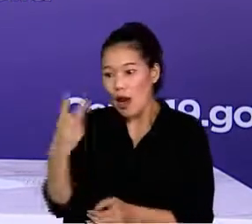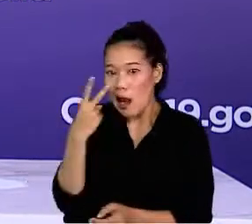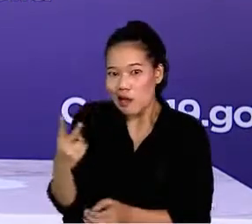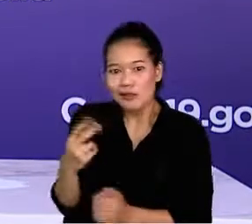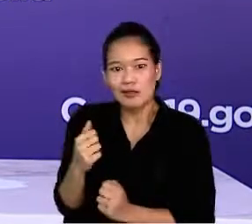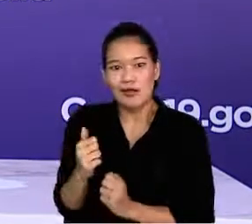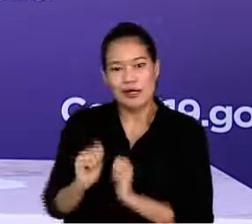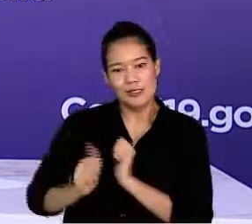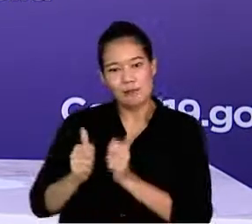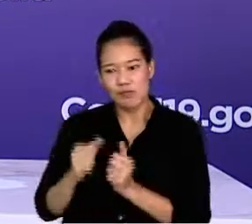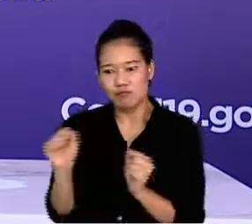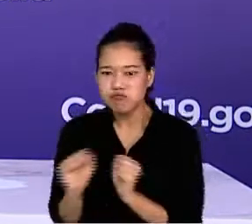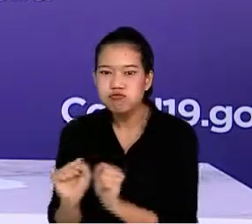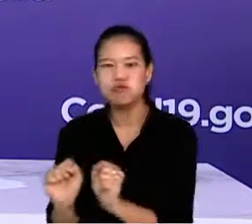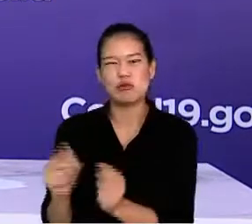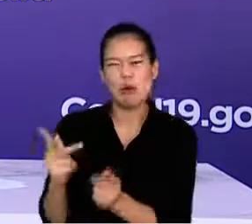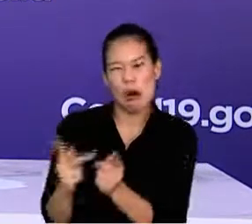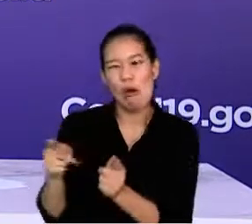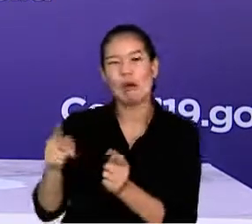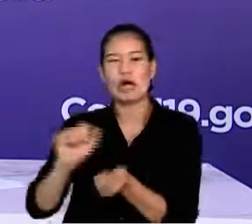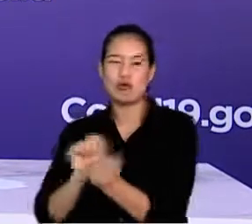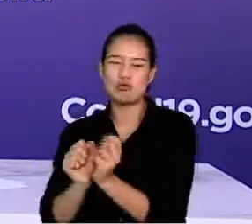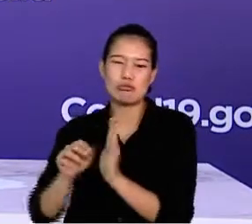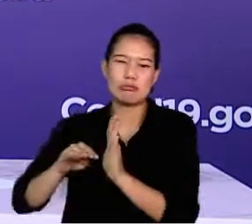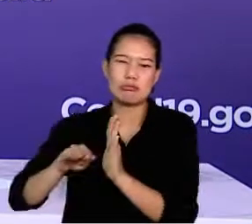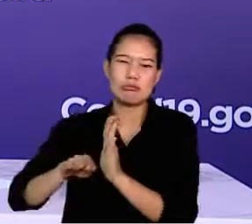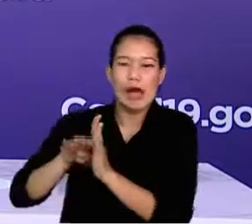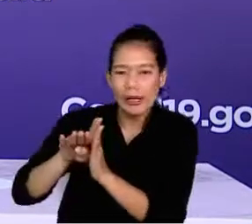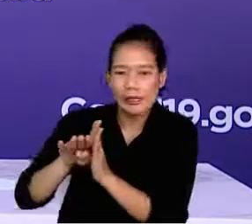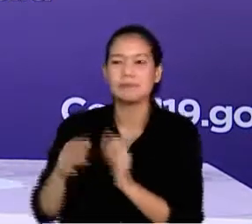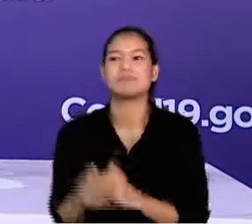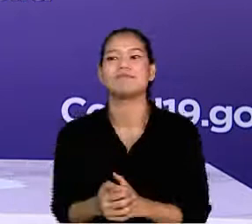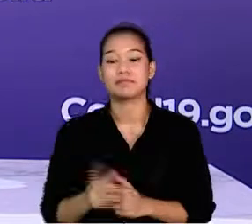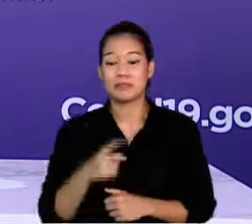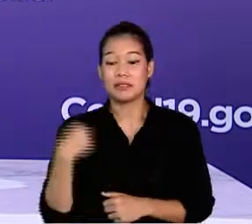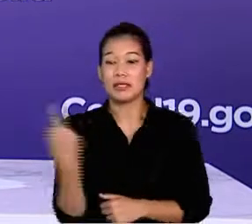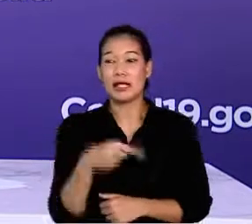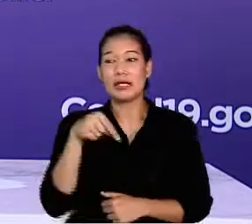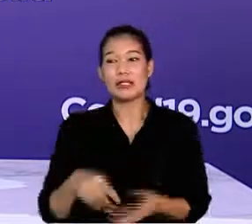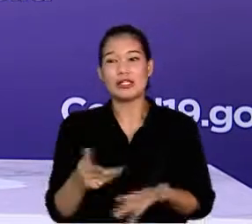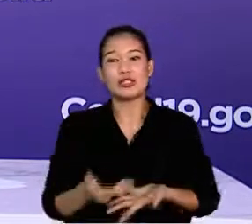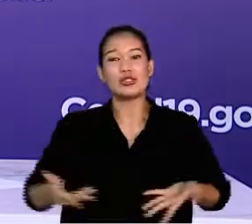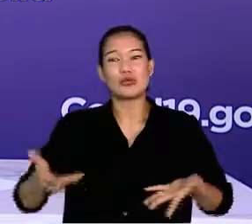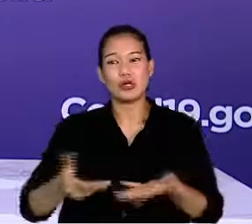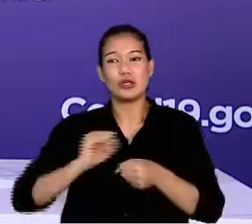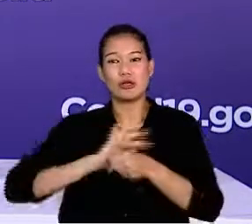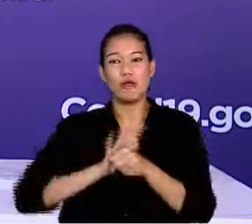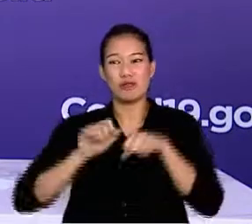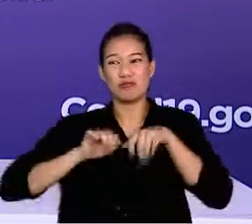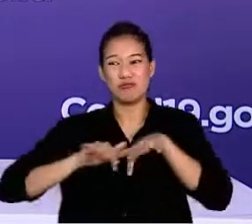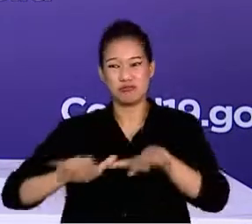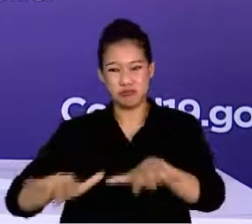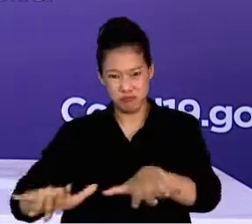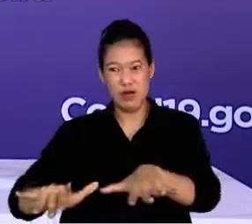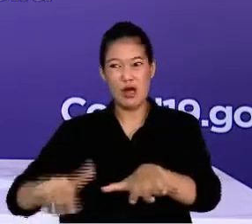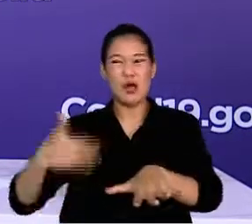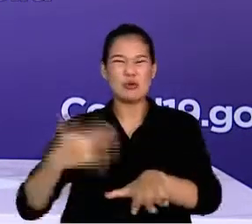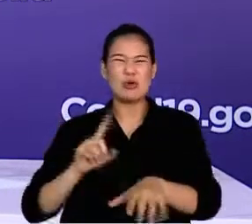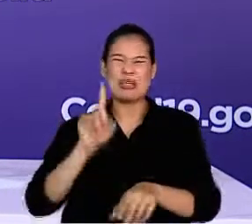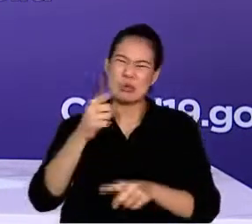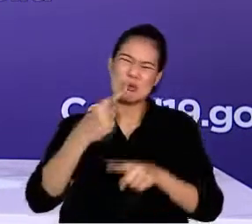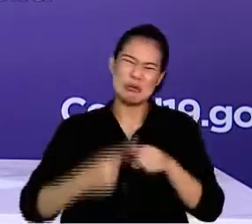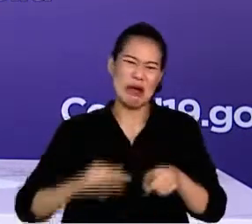yang menunjukkan perkembangan yang kurang baik kita sudah berada dalam situasi pandemic of it 19 selama